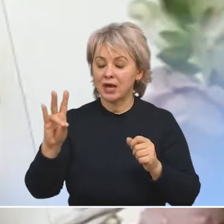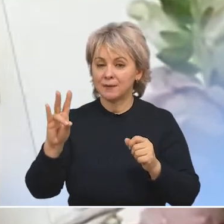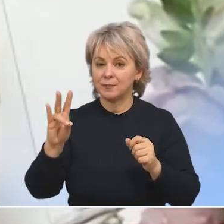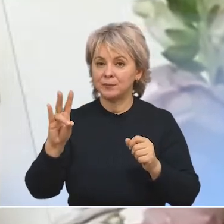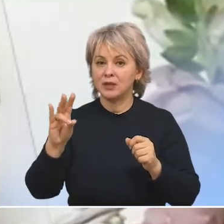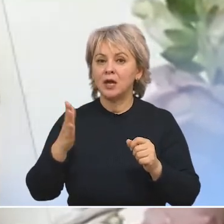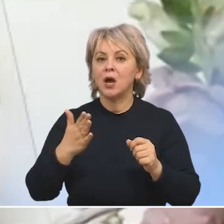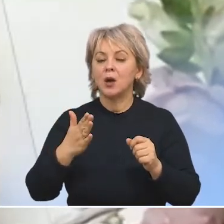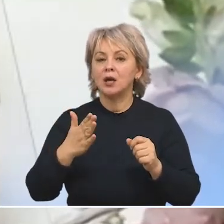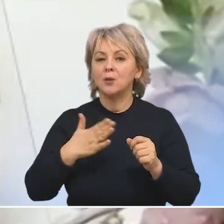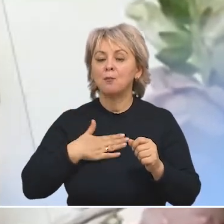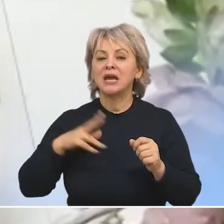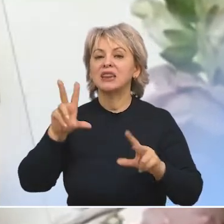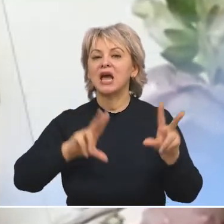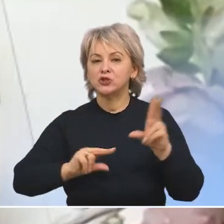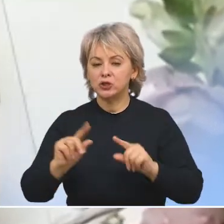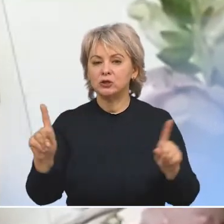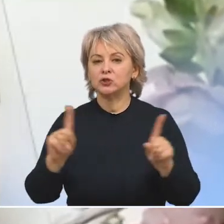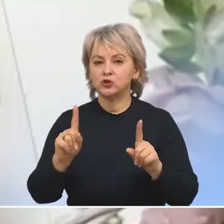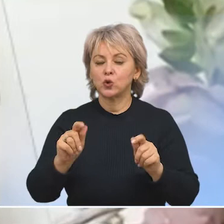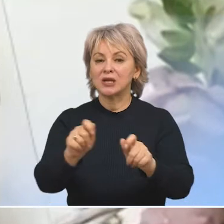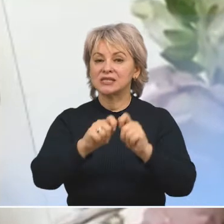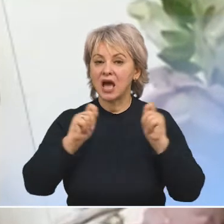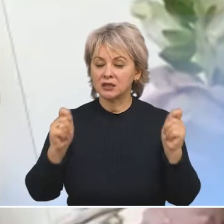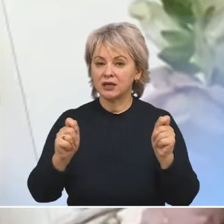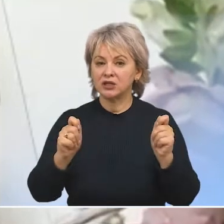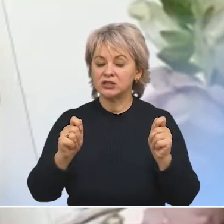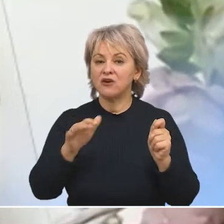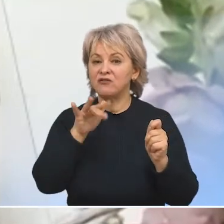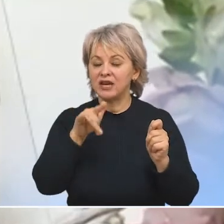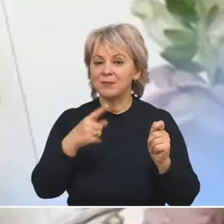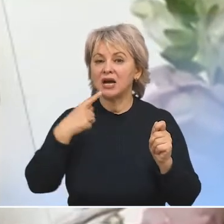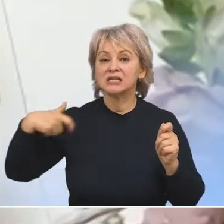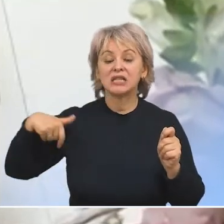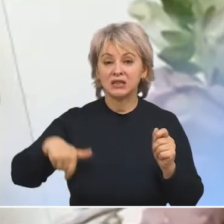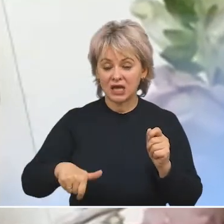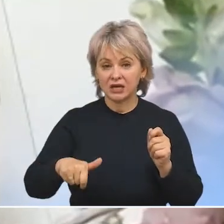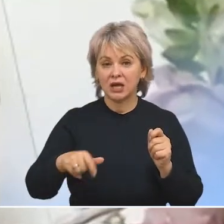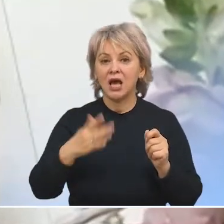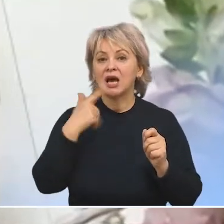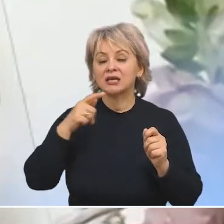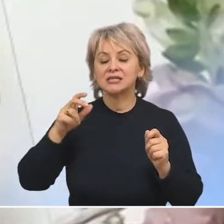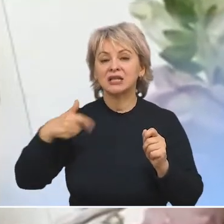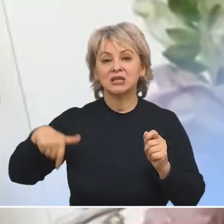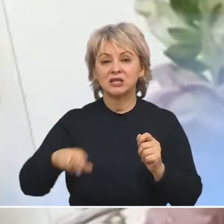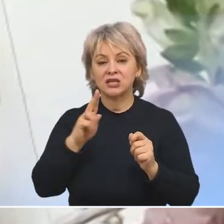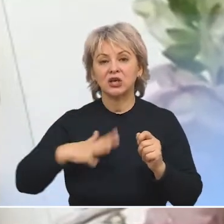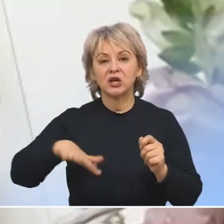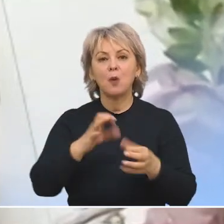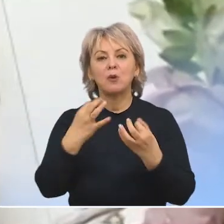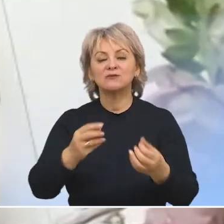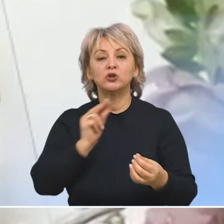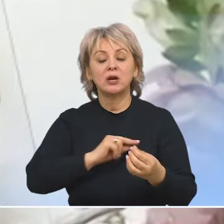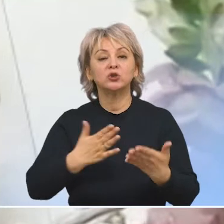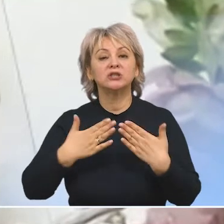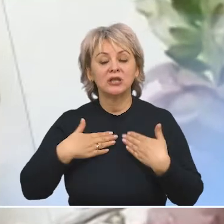июня. Мы надеялись, что с открытием сезона в Краснодаре, в Краснодарском крае, позволят работать и